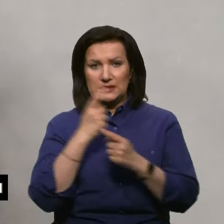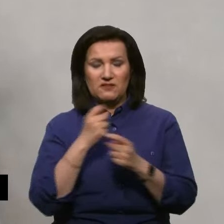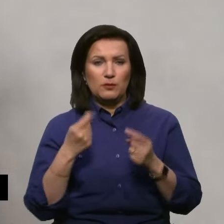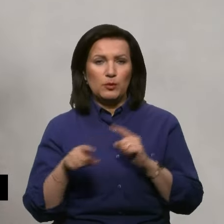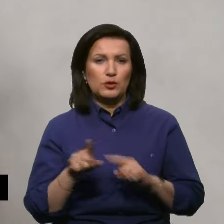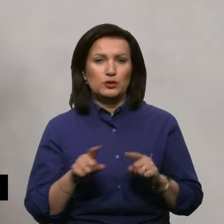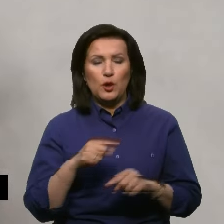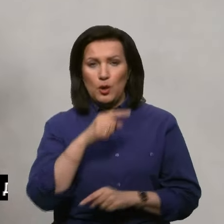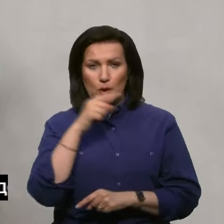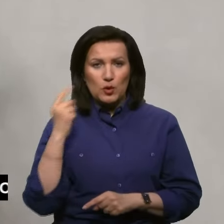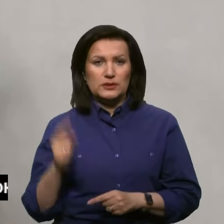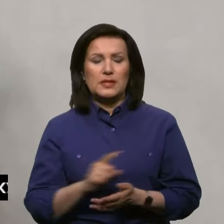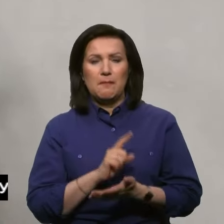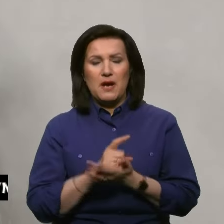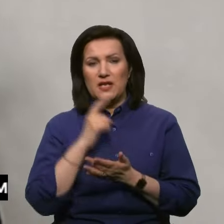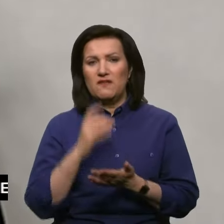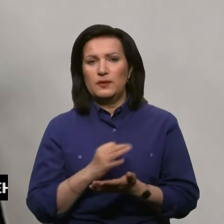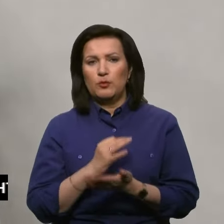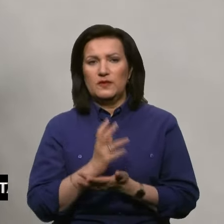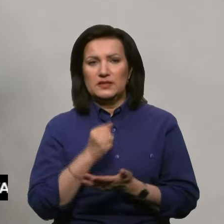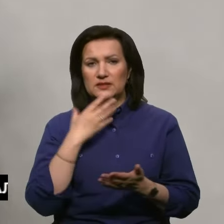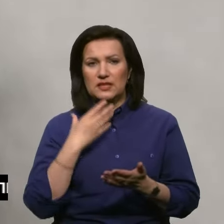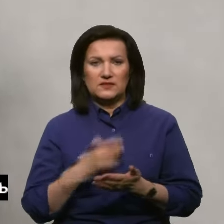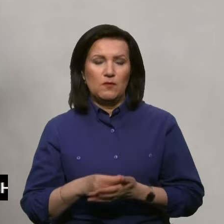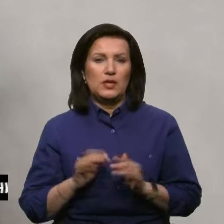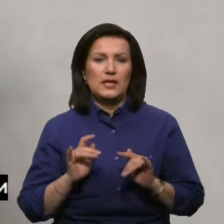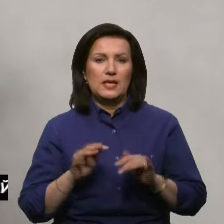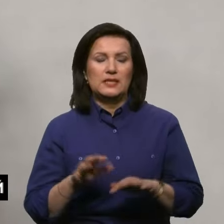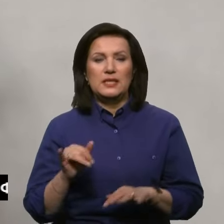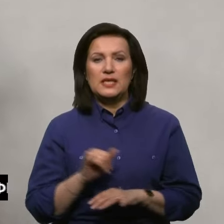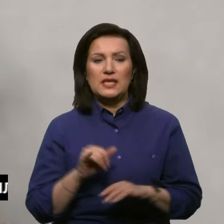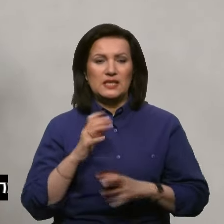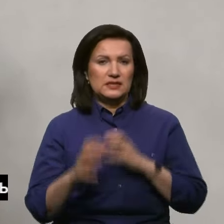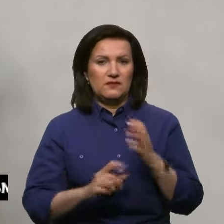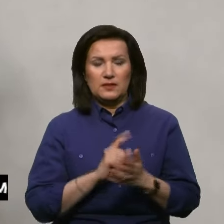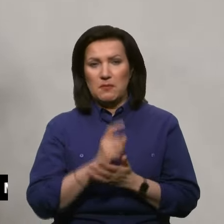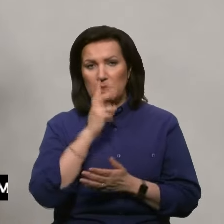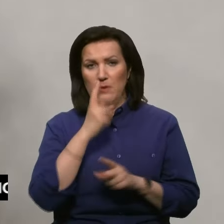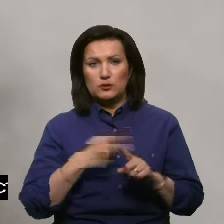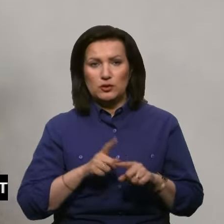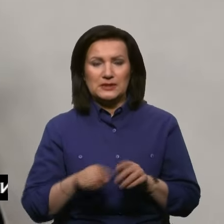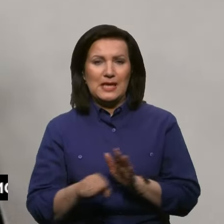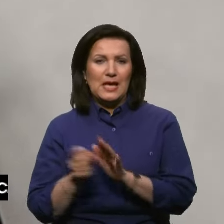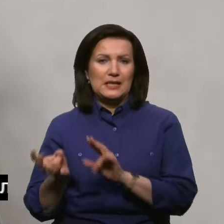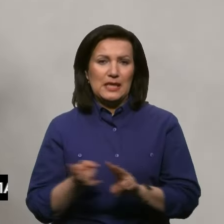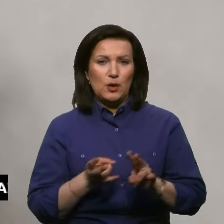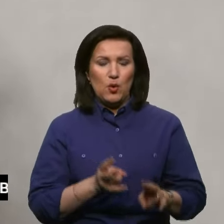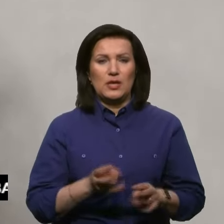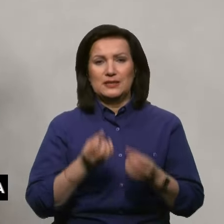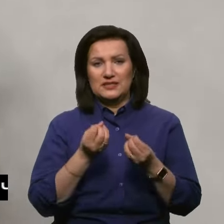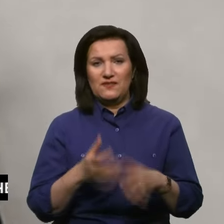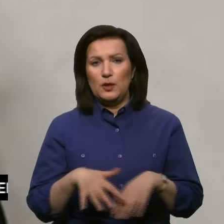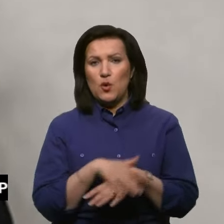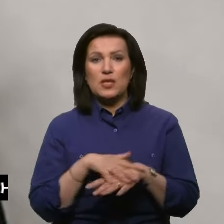заявив про те, що Росія має відповідати за свої дії і що світ має бачити, що це терор цивільного